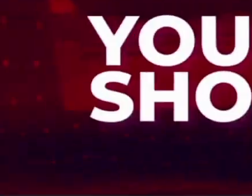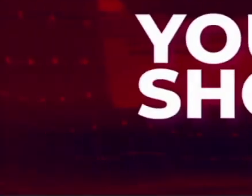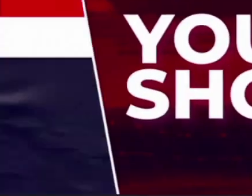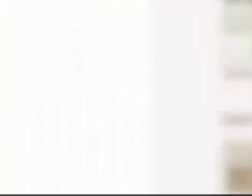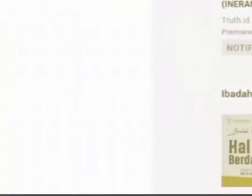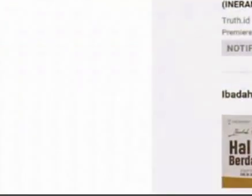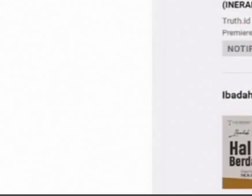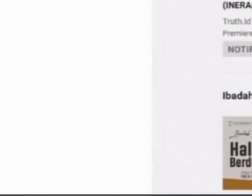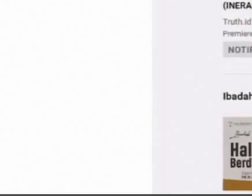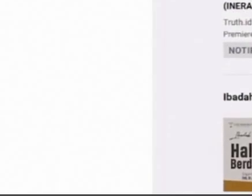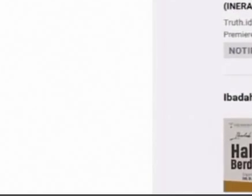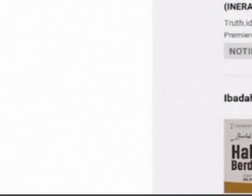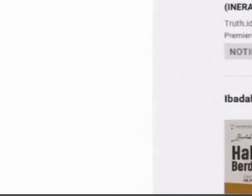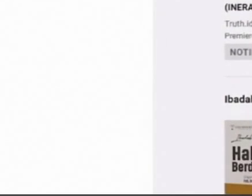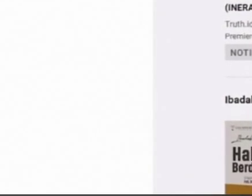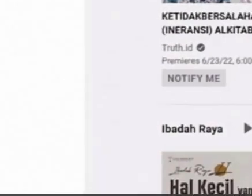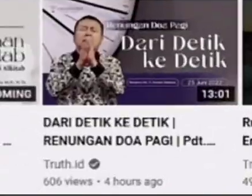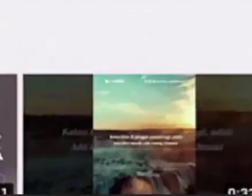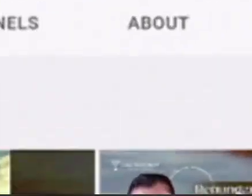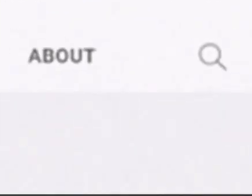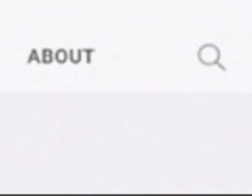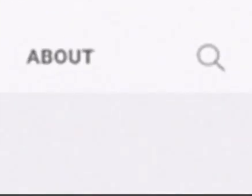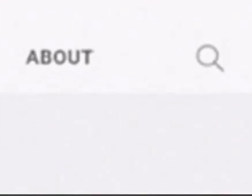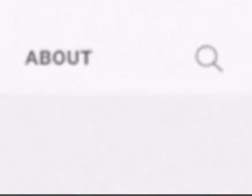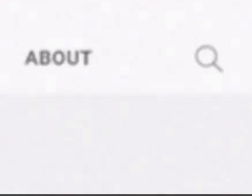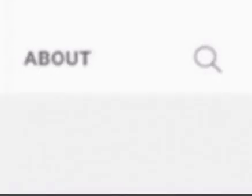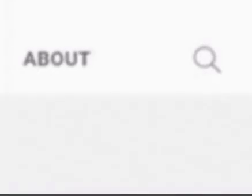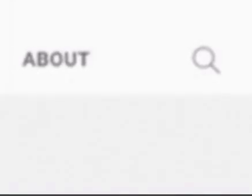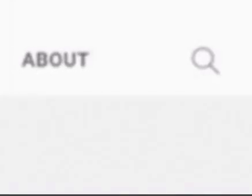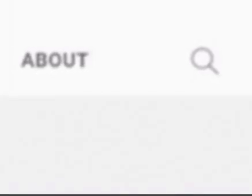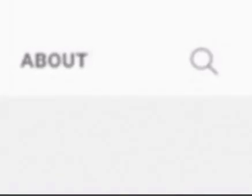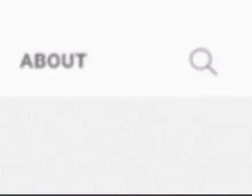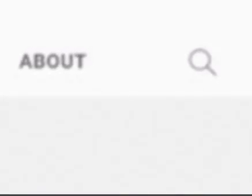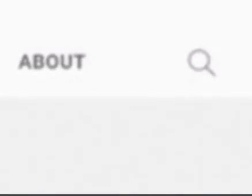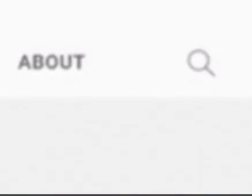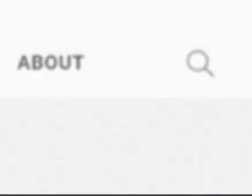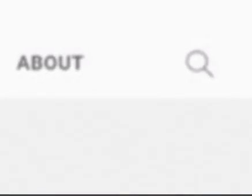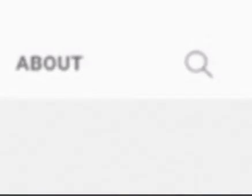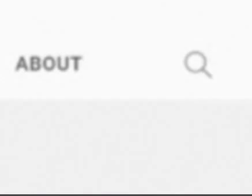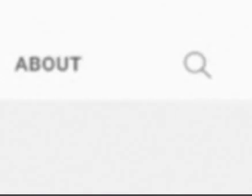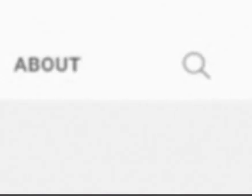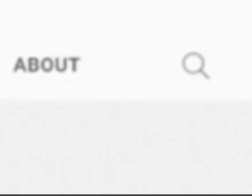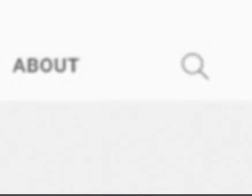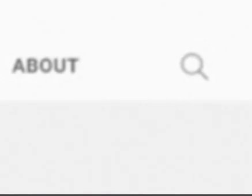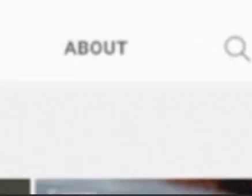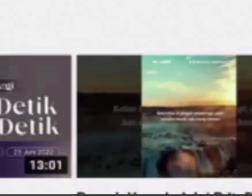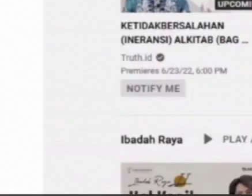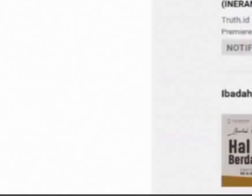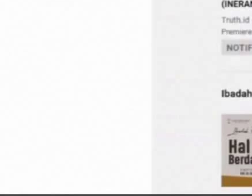khotbah terbaru posisi tombol subscribe berada di kanan atas channel kami Dan jangan lupa Nyalakan loncengnya